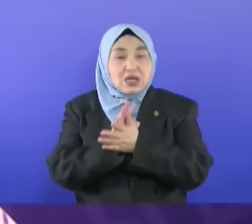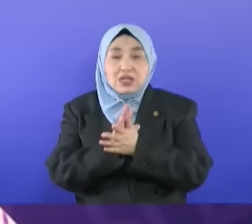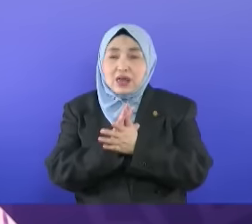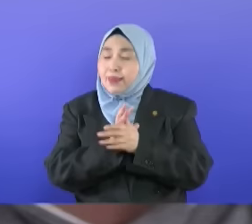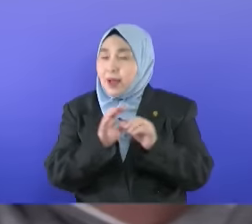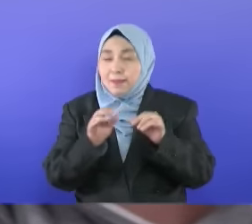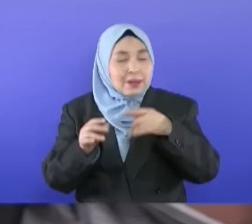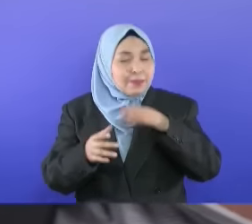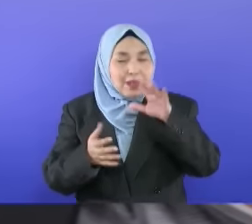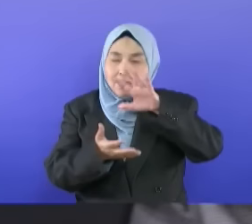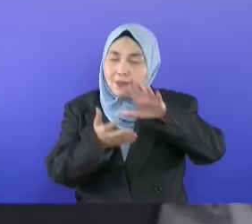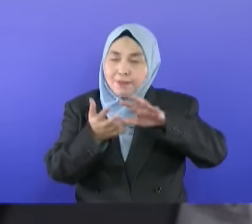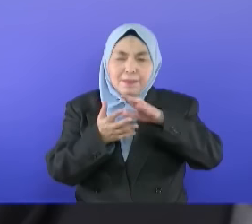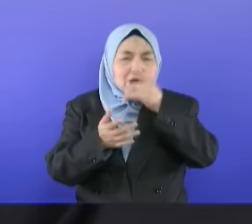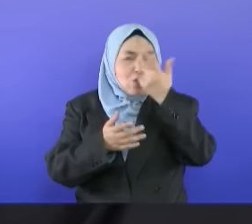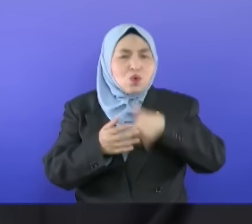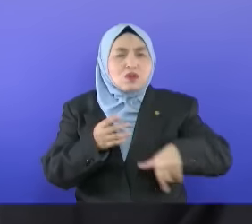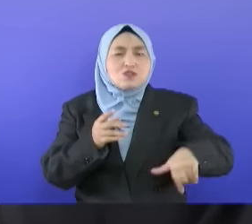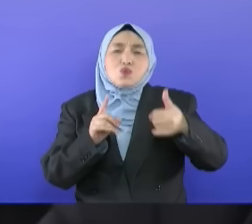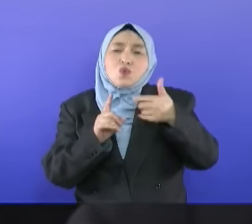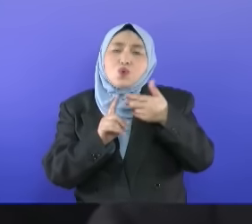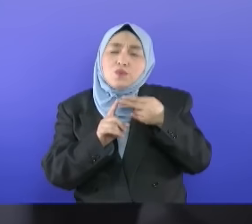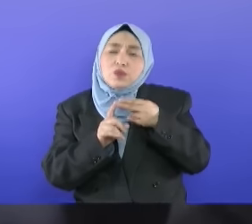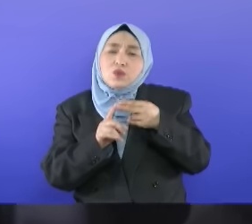terebus terdekat makhraj